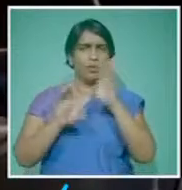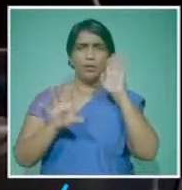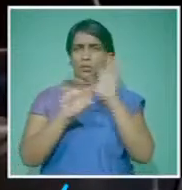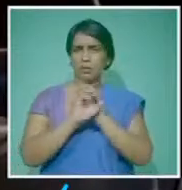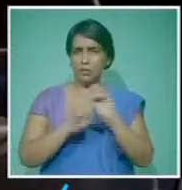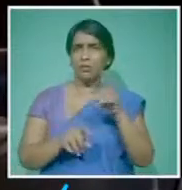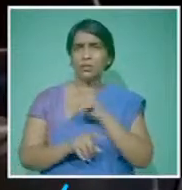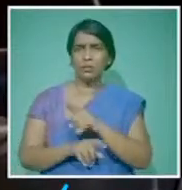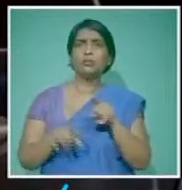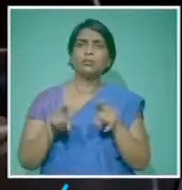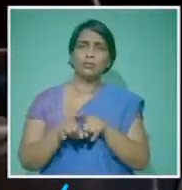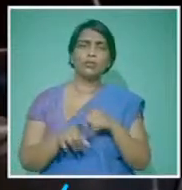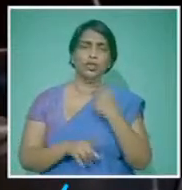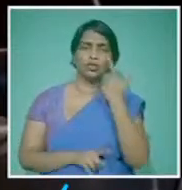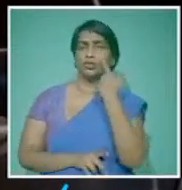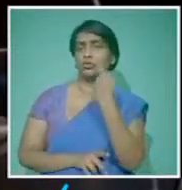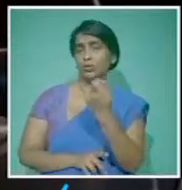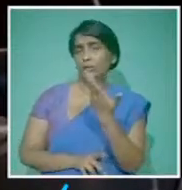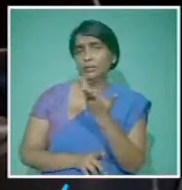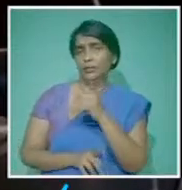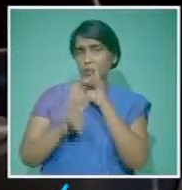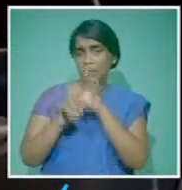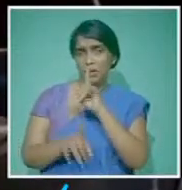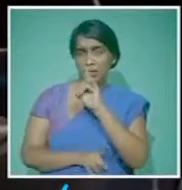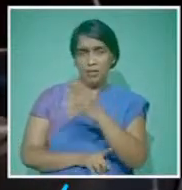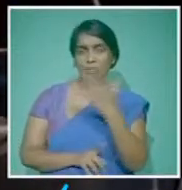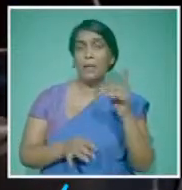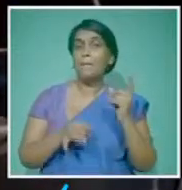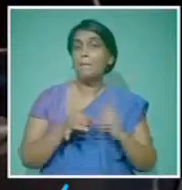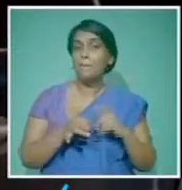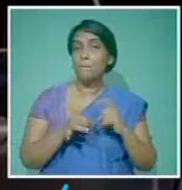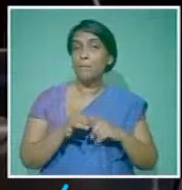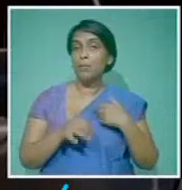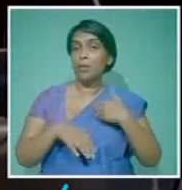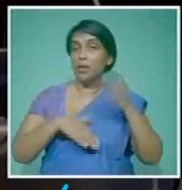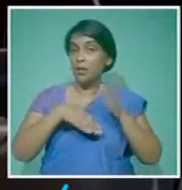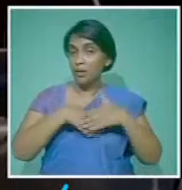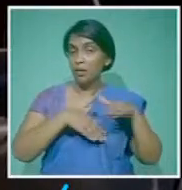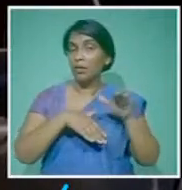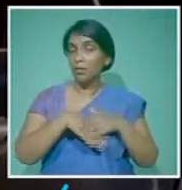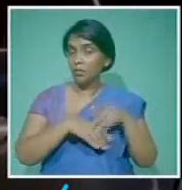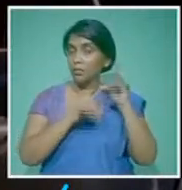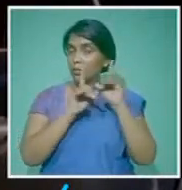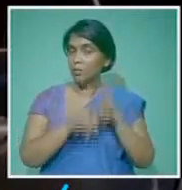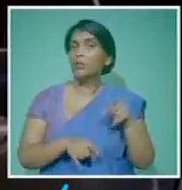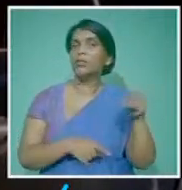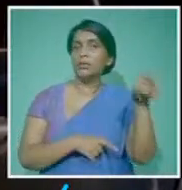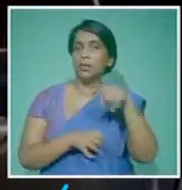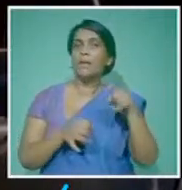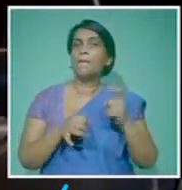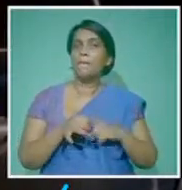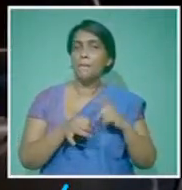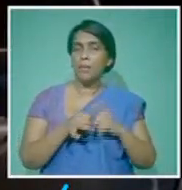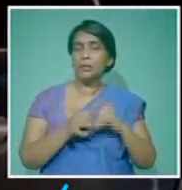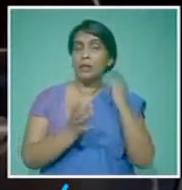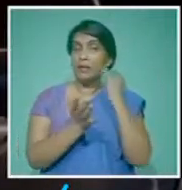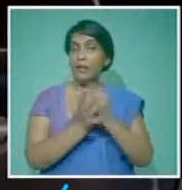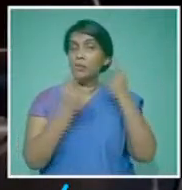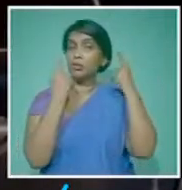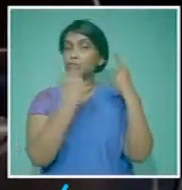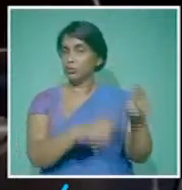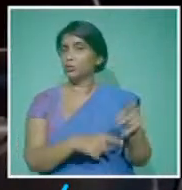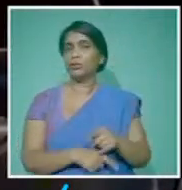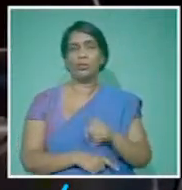කරන එක ගැන අපි කනගාටු වෙනවා මොකෝ මේ ප්‍රශ්නෙට මූණ දෙන පිරිස මතම මේ ප්‍රශ්නෙට වැරද්දක් පටවන